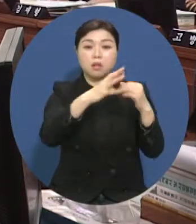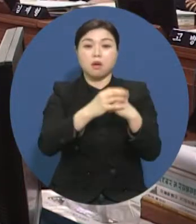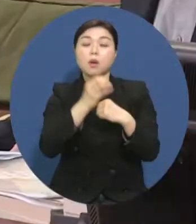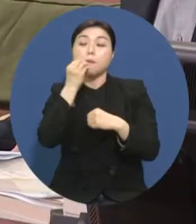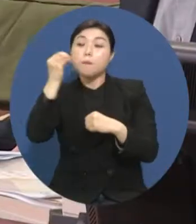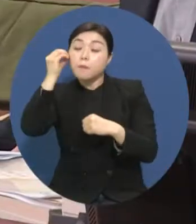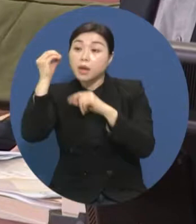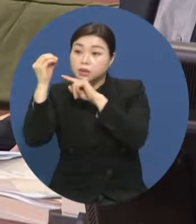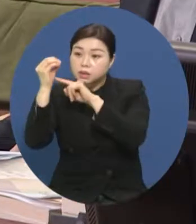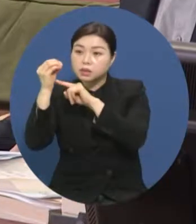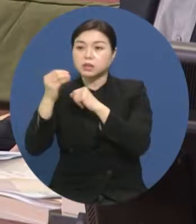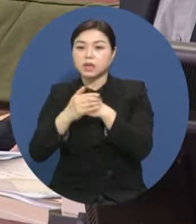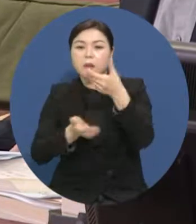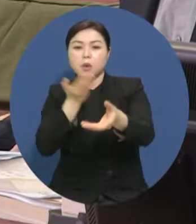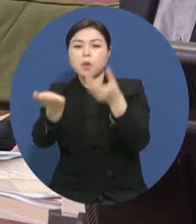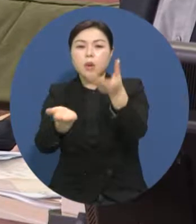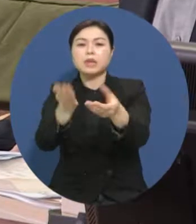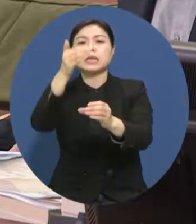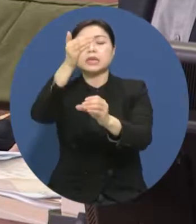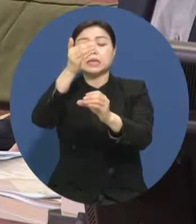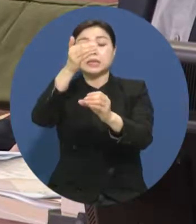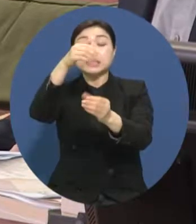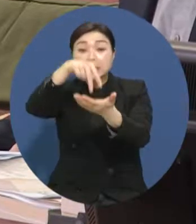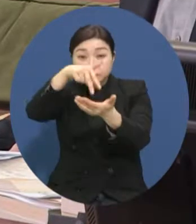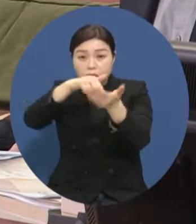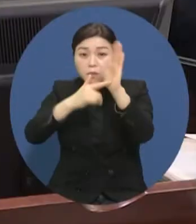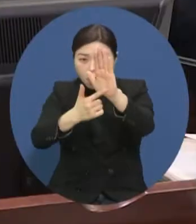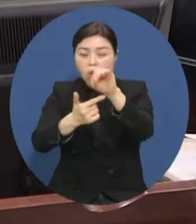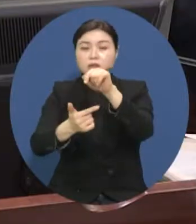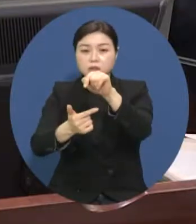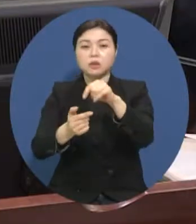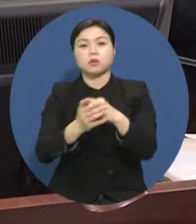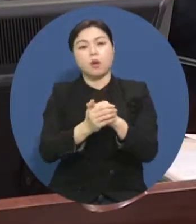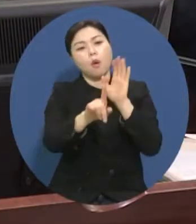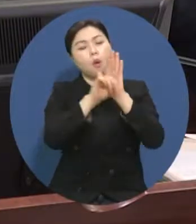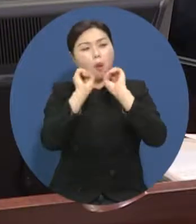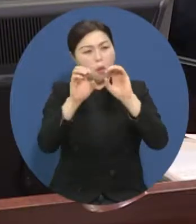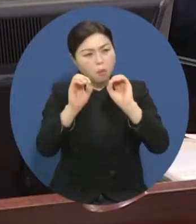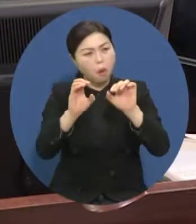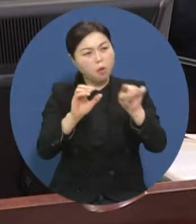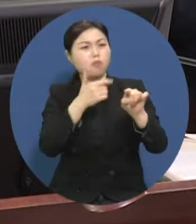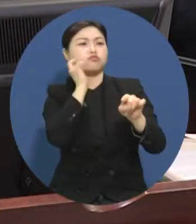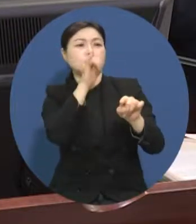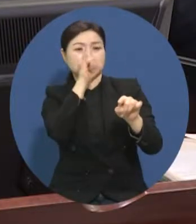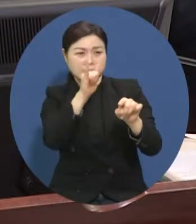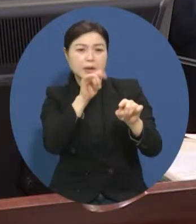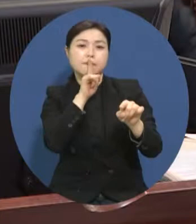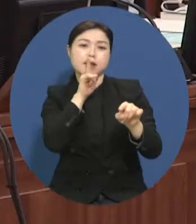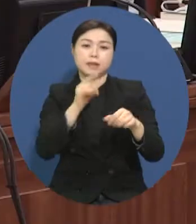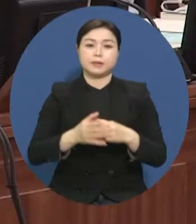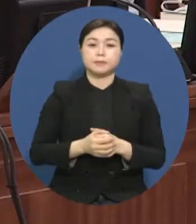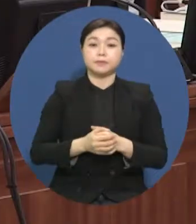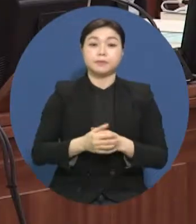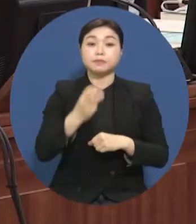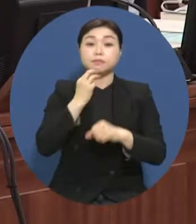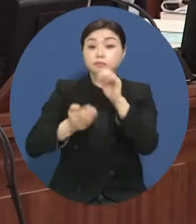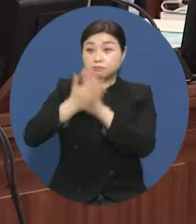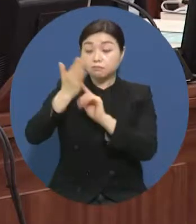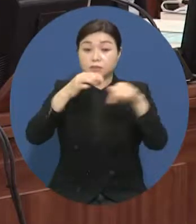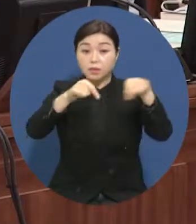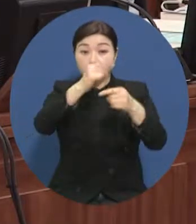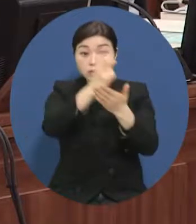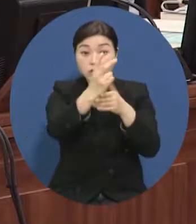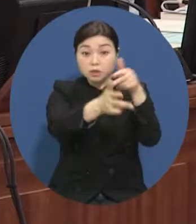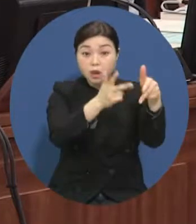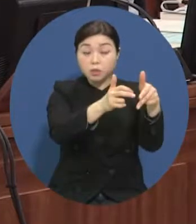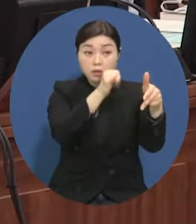홈페이지가 공급자 위주로 되어 있는 정보 제공은 물론 홍보조차 제대로 이루어지지 않고 있다고 지적했습니다. 서울시에서 정책사업으로